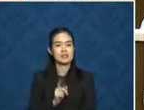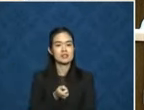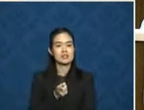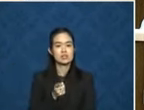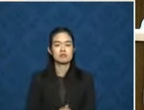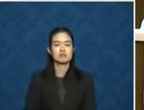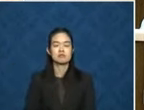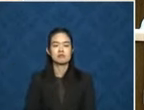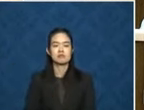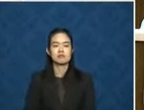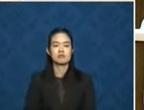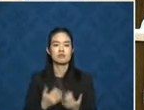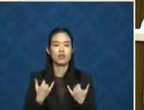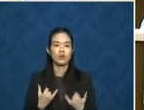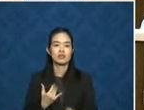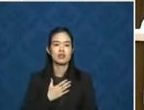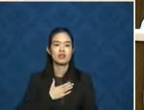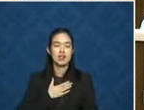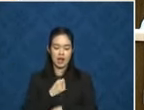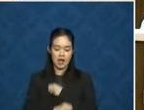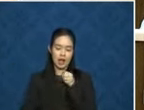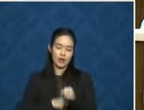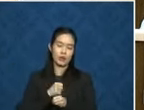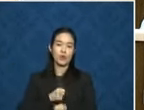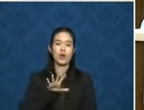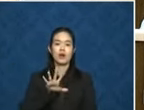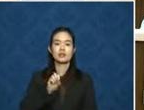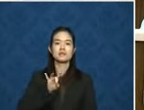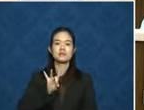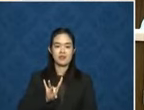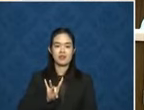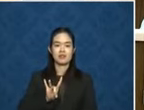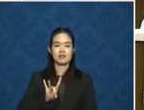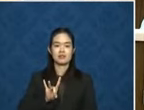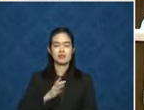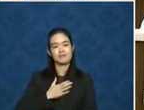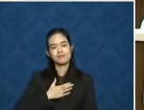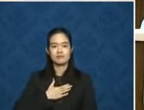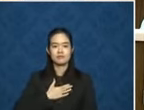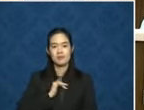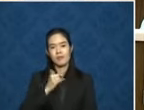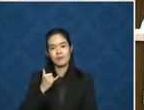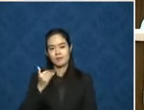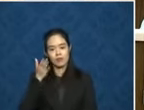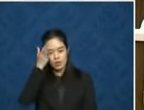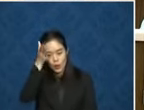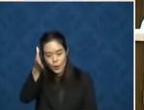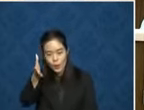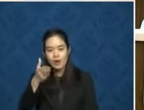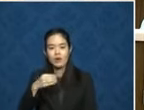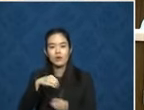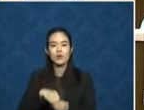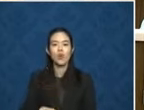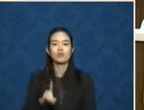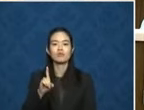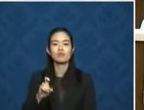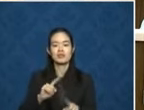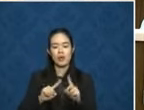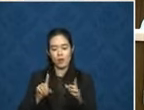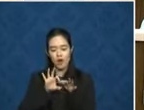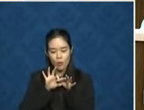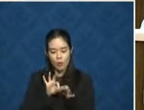ครับตอนนี้ผมอายุ58ปีอีกไม่นานก็คงจะต้องจากไปแต่เป็นห่วงลูกหลาน